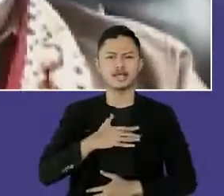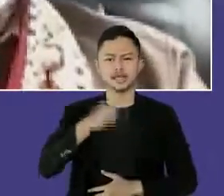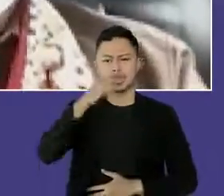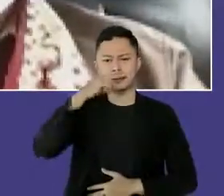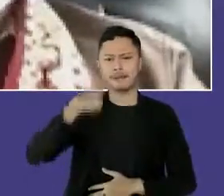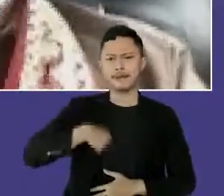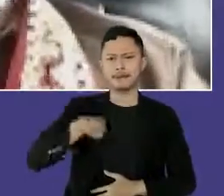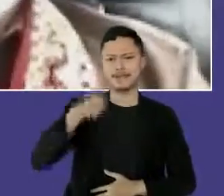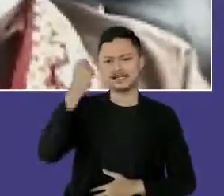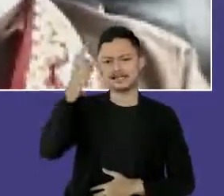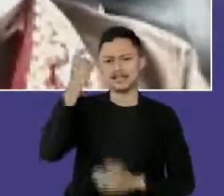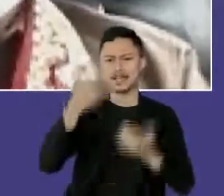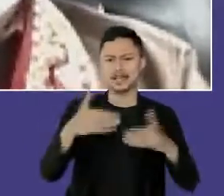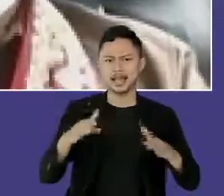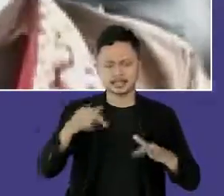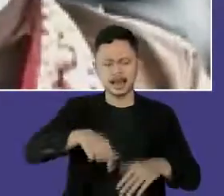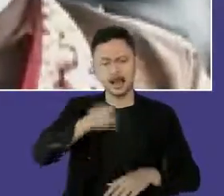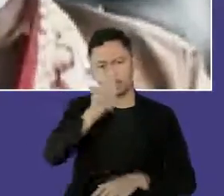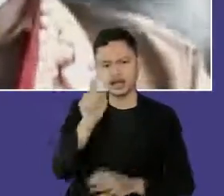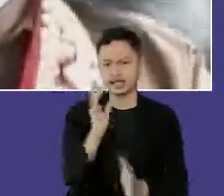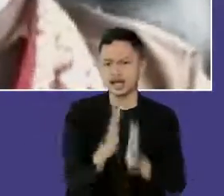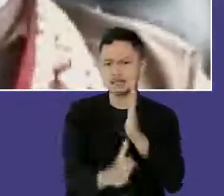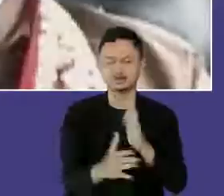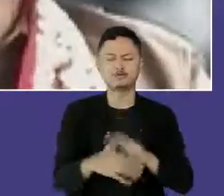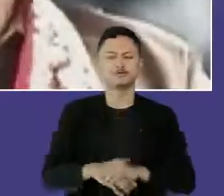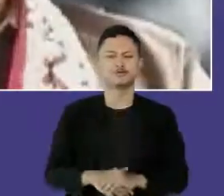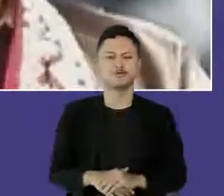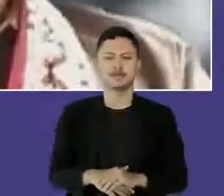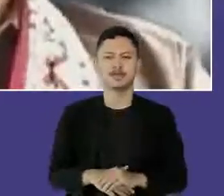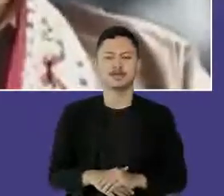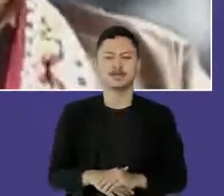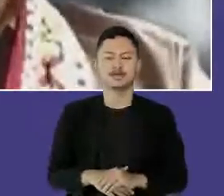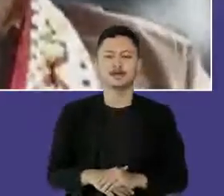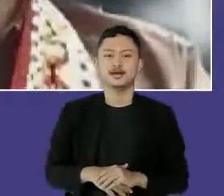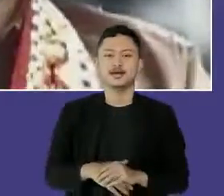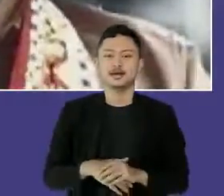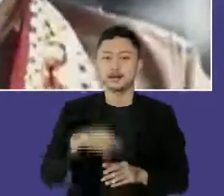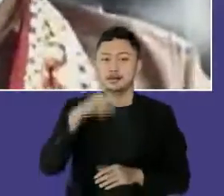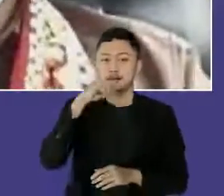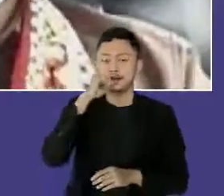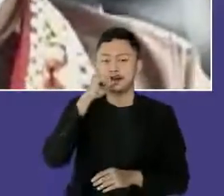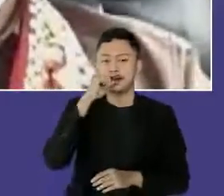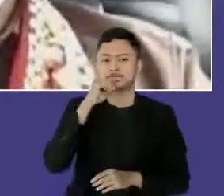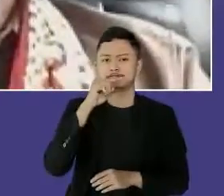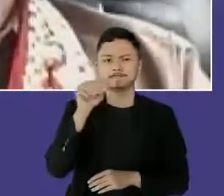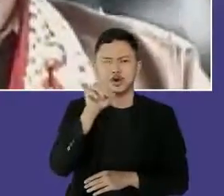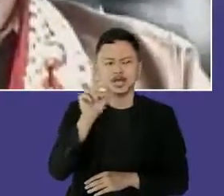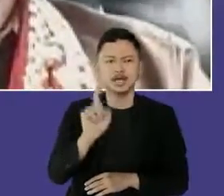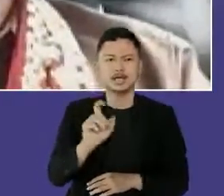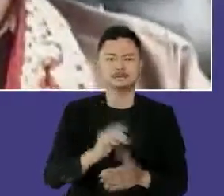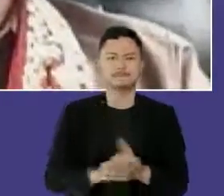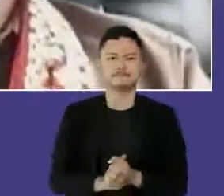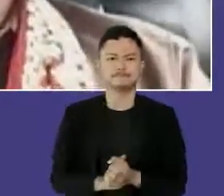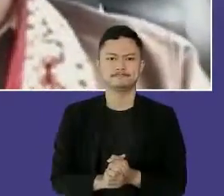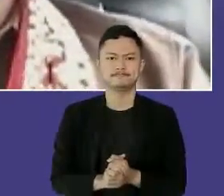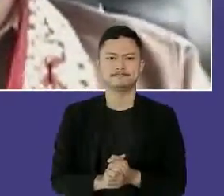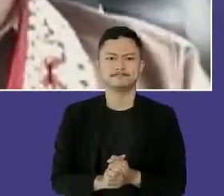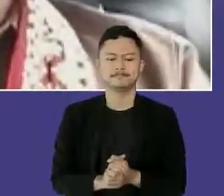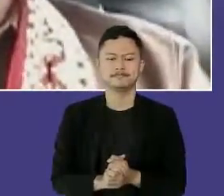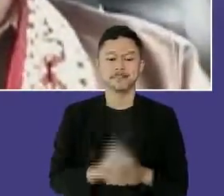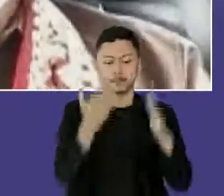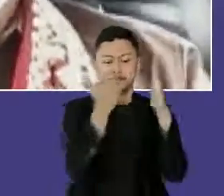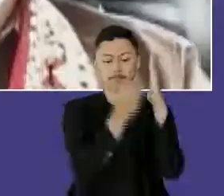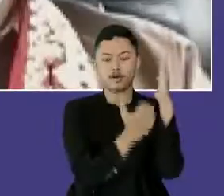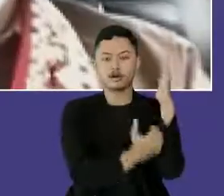sinyal dengan Pak Menteri sebelum ke narasumber yang lain. Khusus untuk persiapan untuk